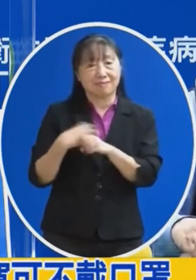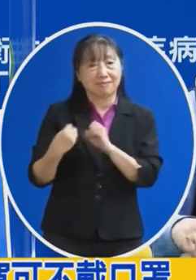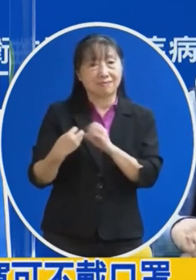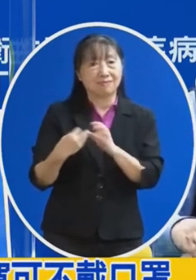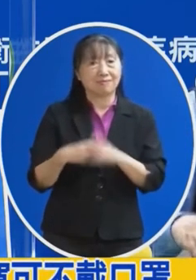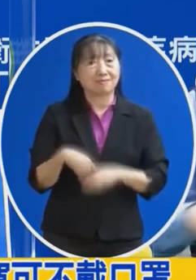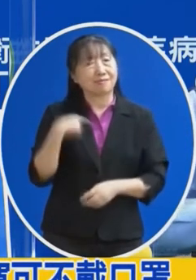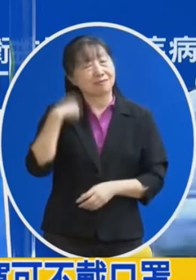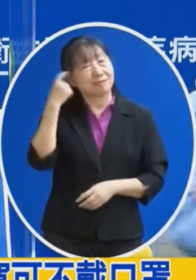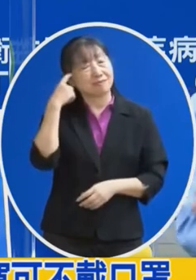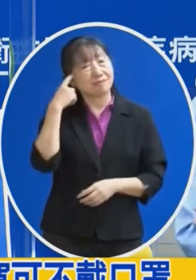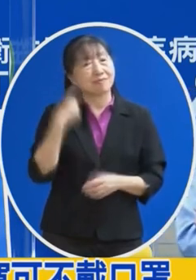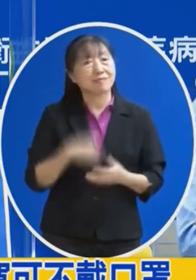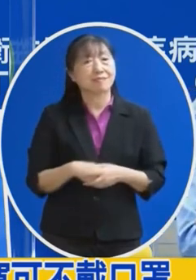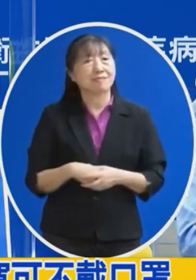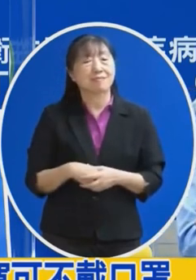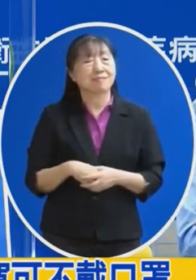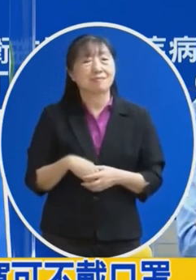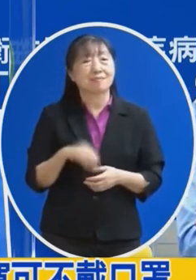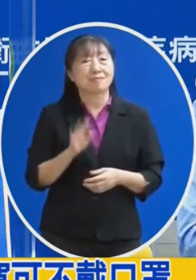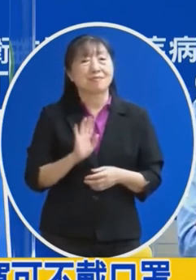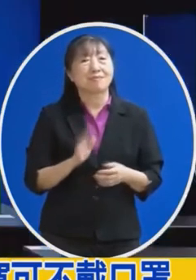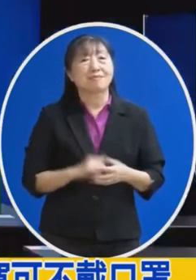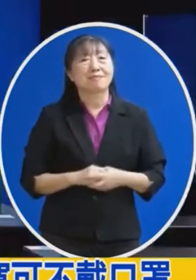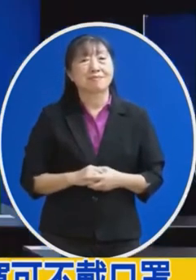我们都觉得请罗毅君比较好了。